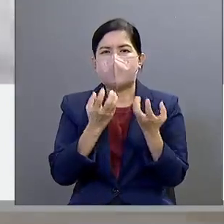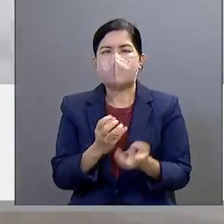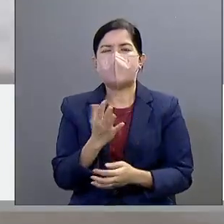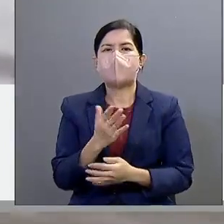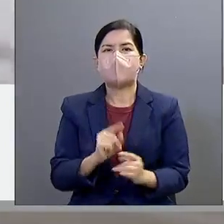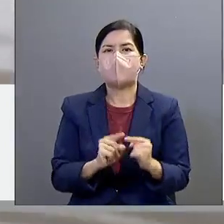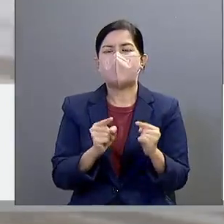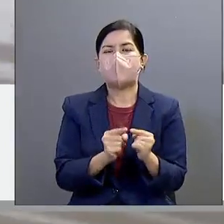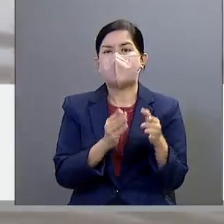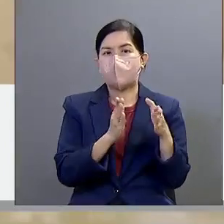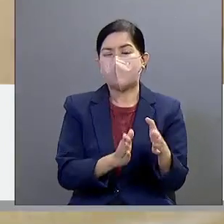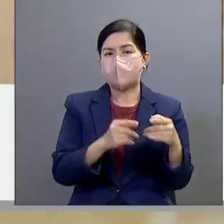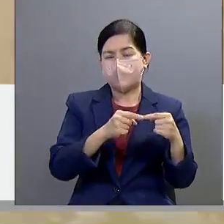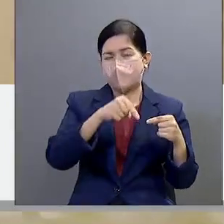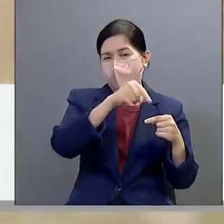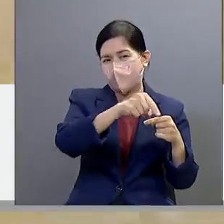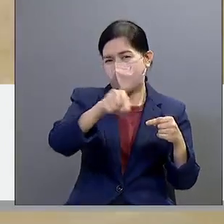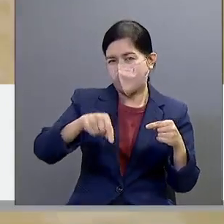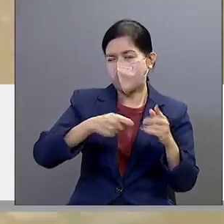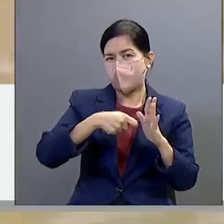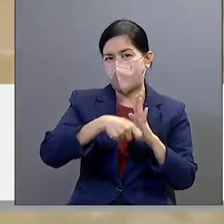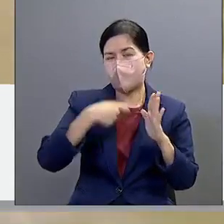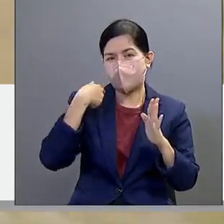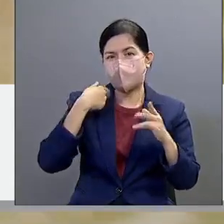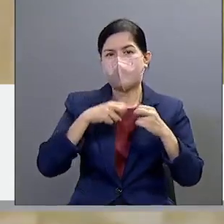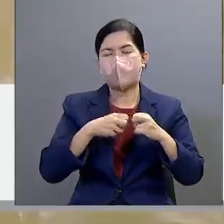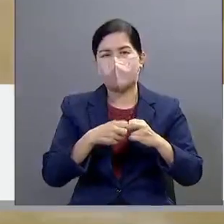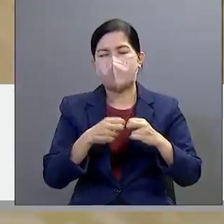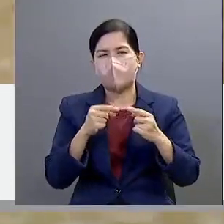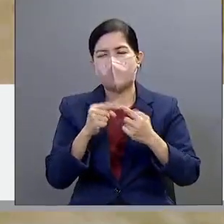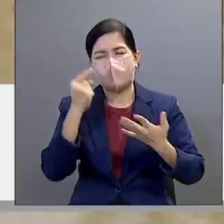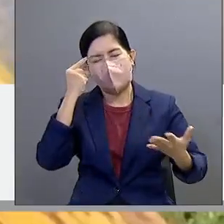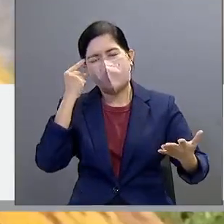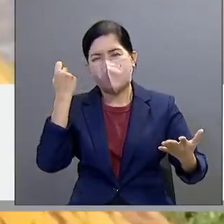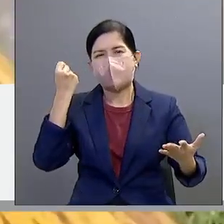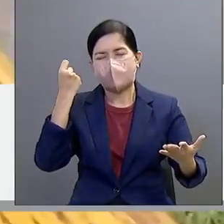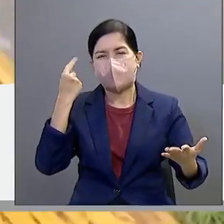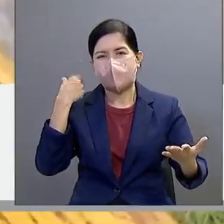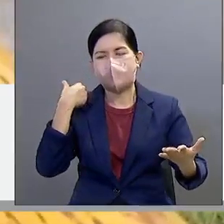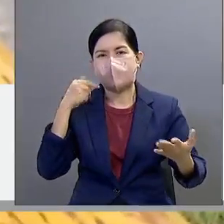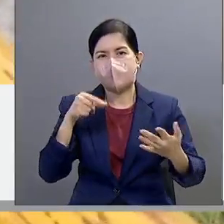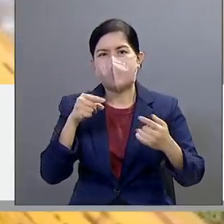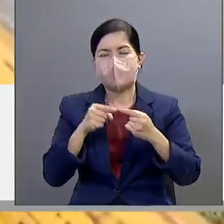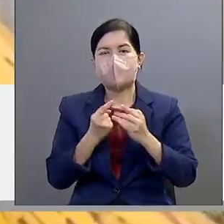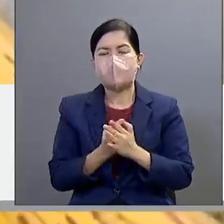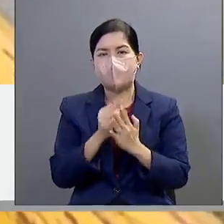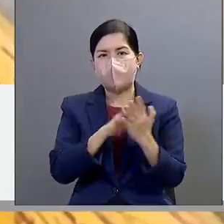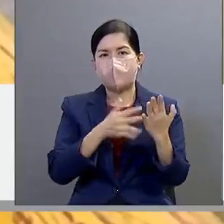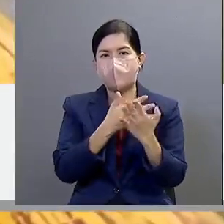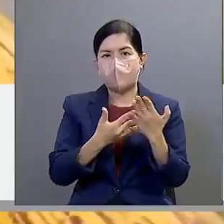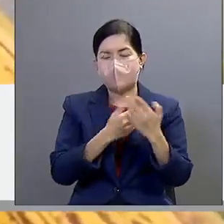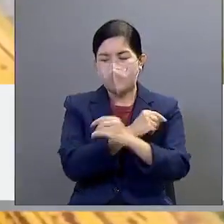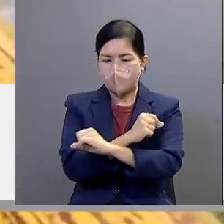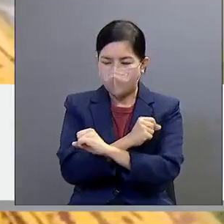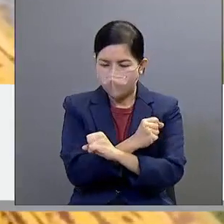การณ์น้ำท่วมเมื่อปี54แล้วก็ปีที่แล้วด้วยประเด็นน้ำท่วมเนี่ยคนในพื้นที่คุยกันตลอดนะคะแต่ไม่ได้ตื่นตระหนกเน้นการเฝ้า